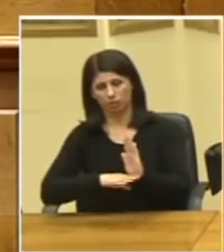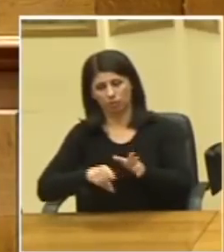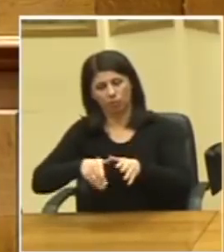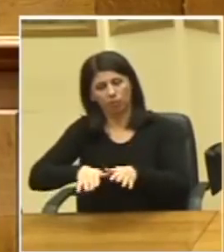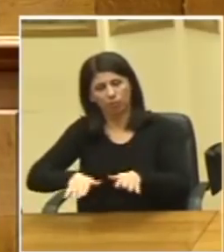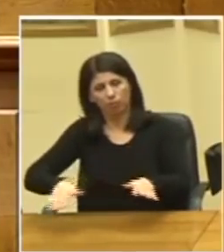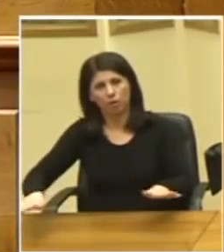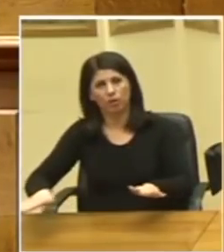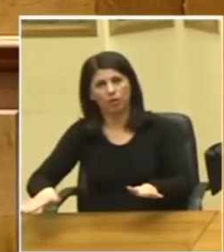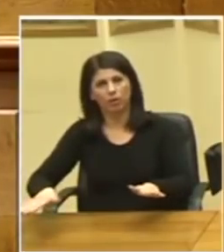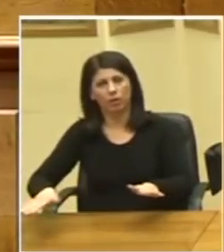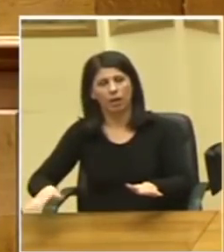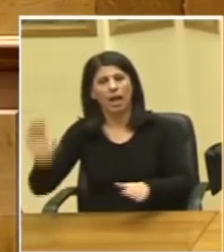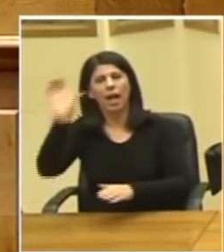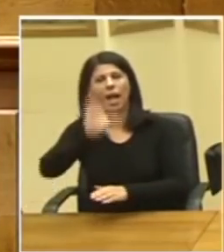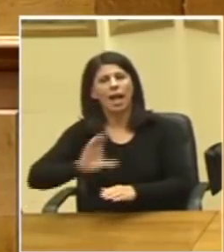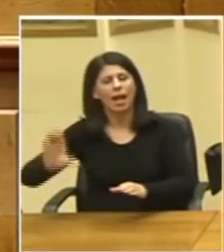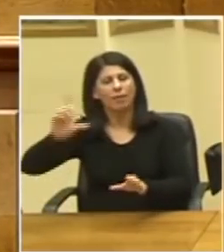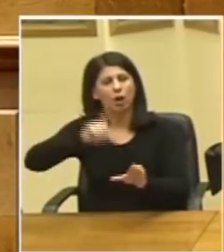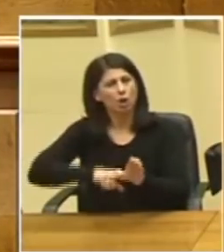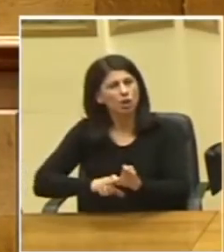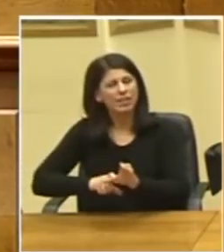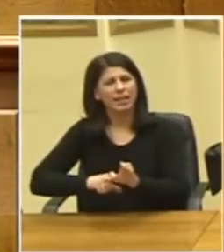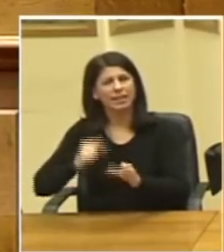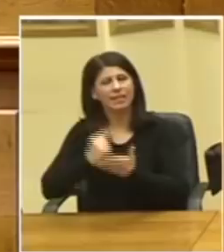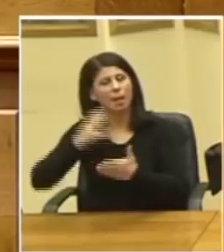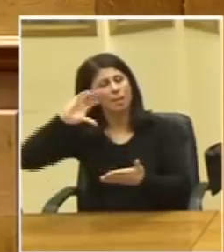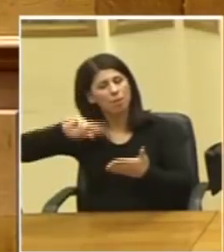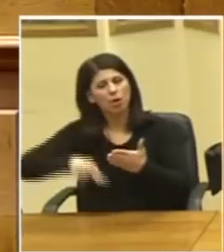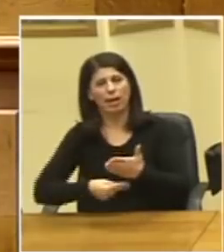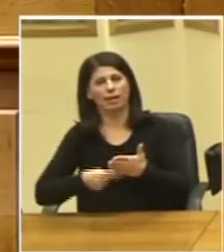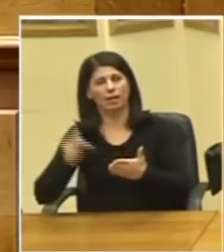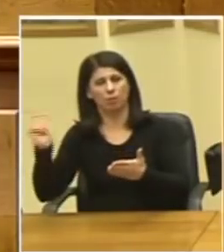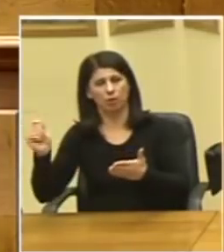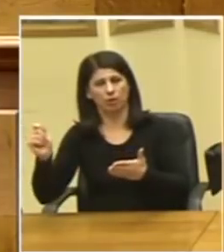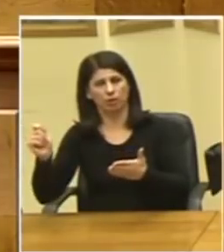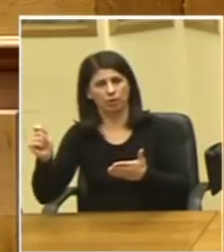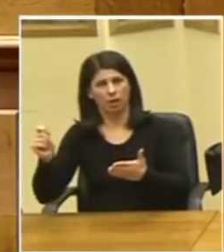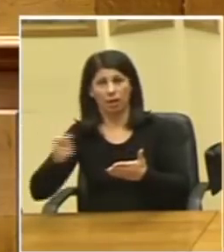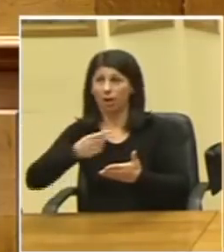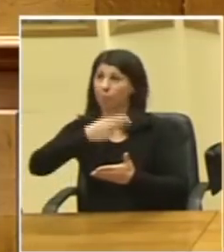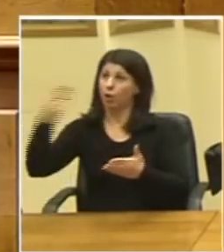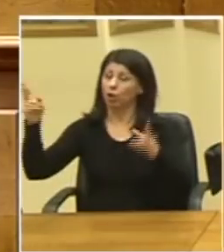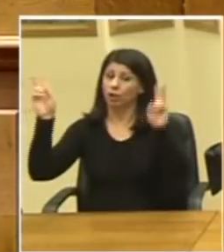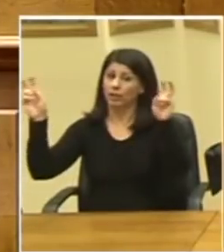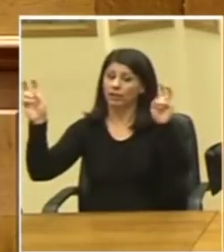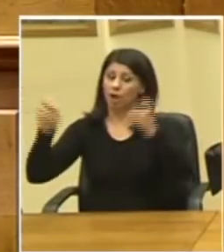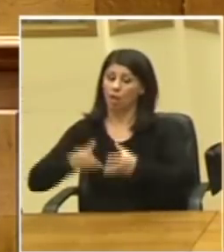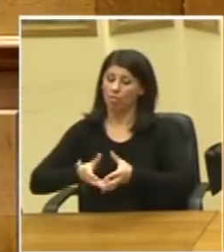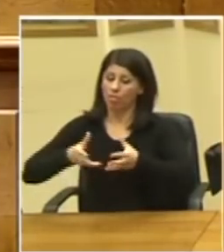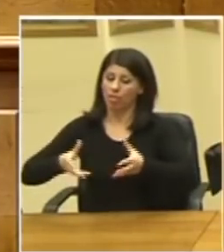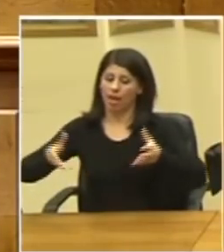προωθούν ευρωενωσιακές και μνημονιακές πολιτικές κάτω από το βαρύγδουπο τίτλο